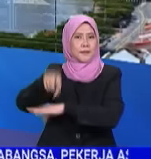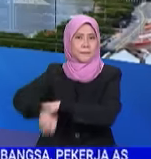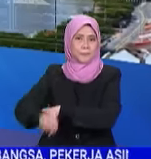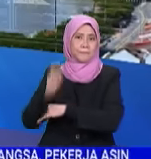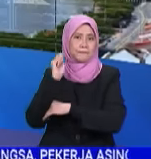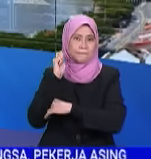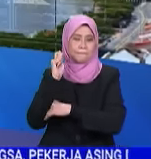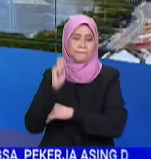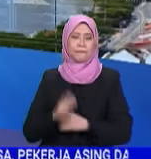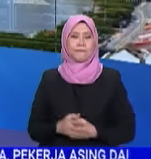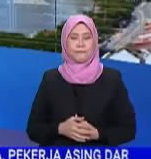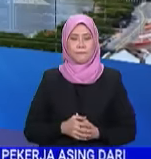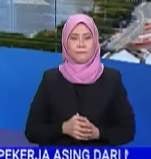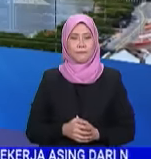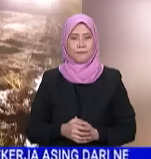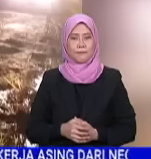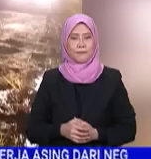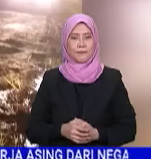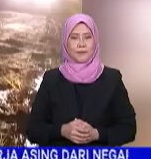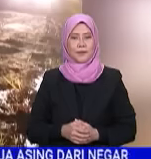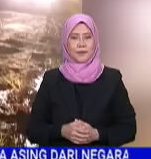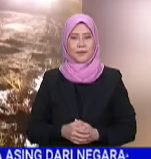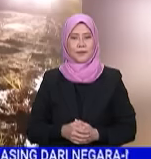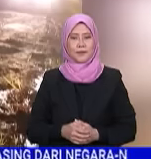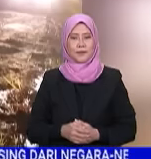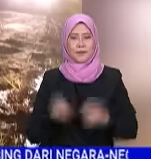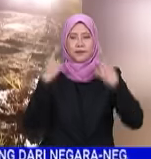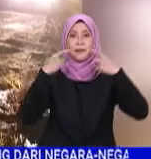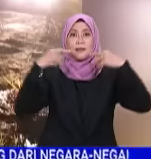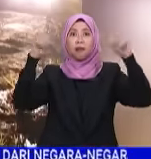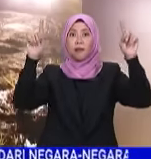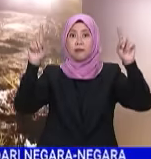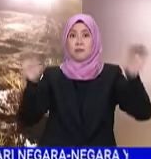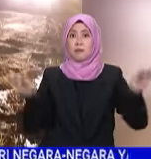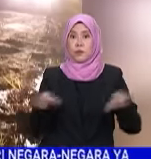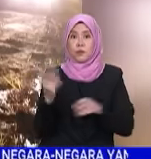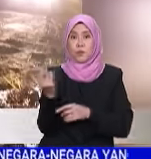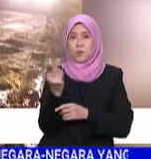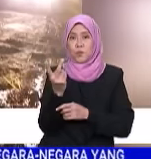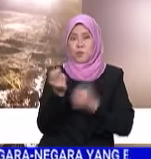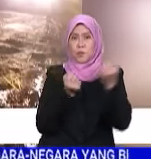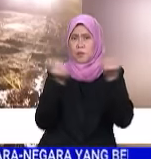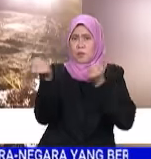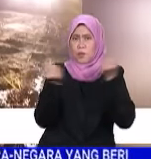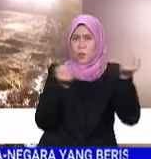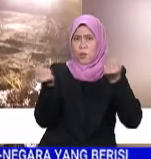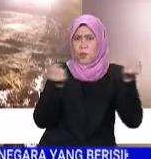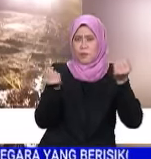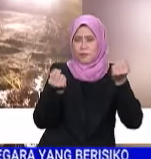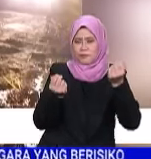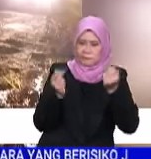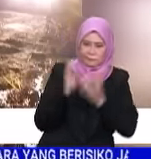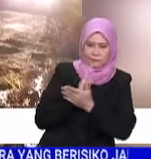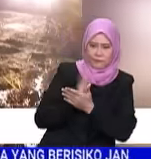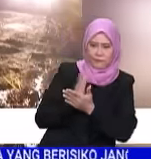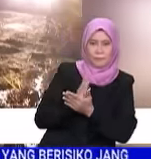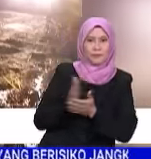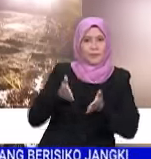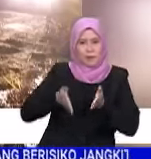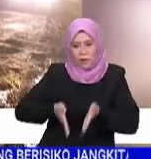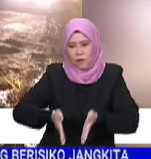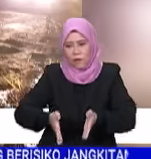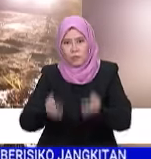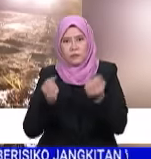malam tadi kejayaane dibahor mencurigakan dikesan melalui kawasan